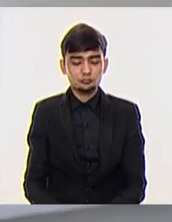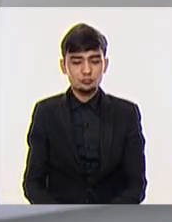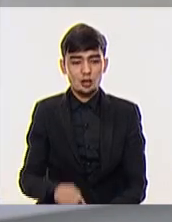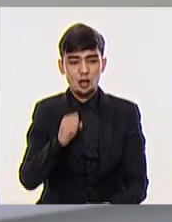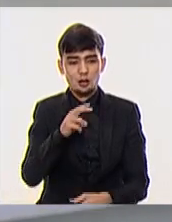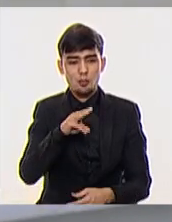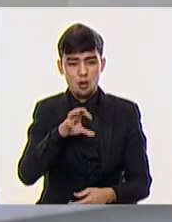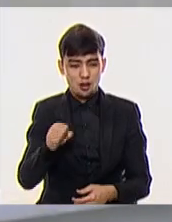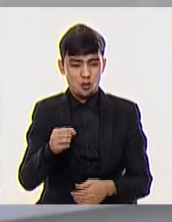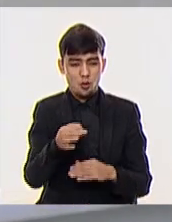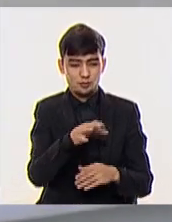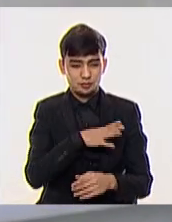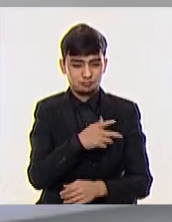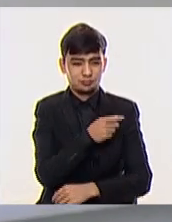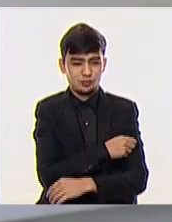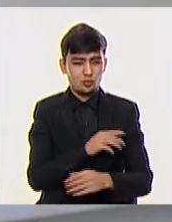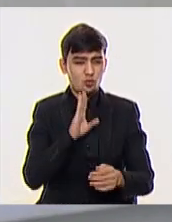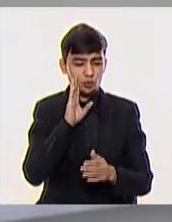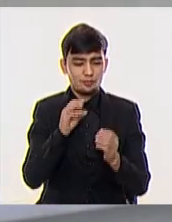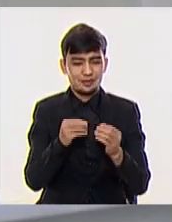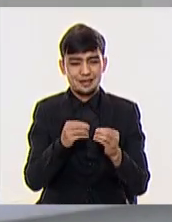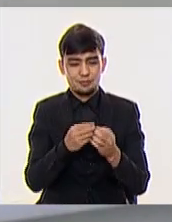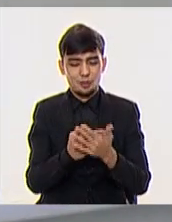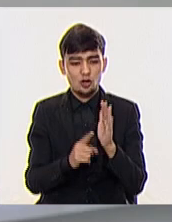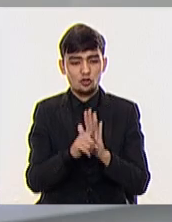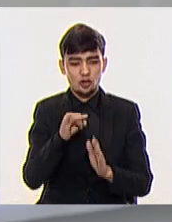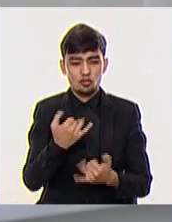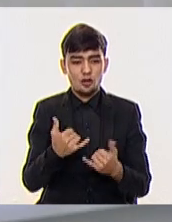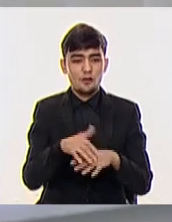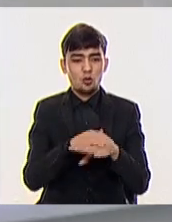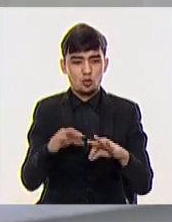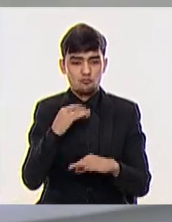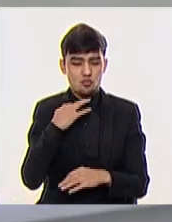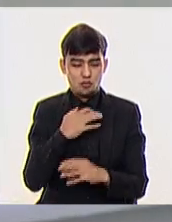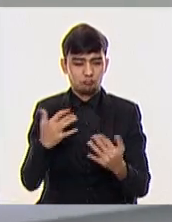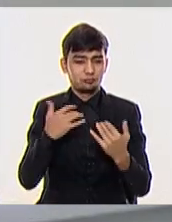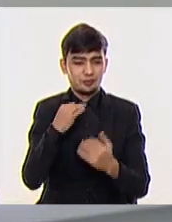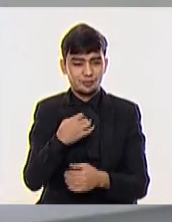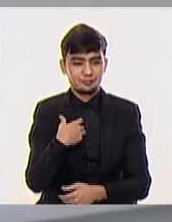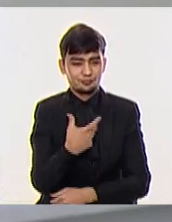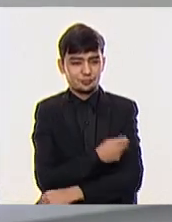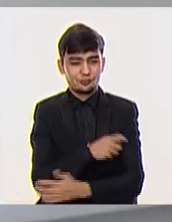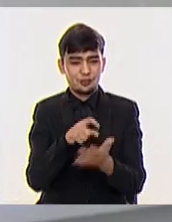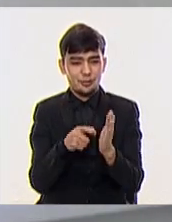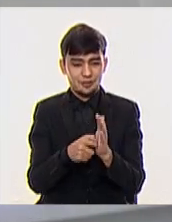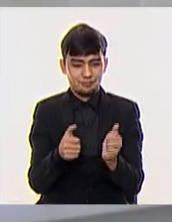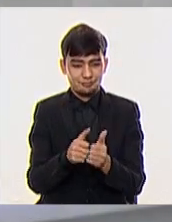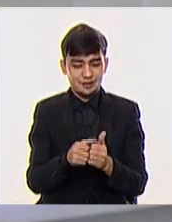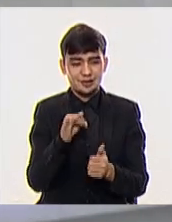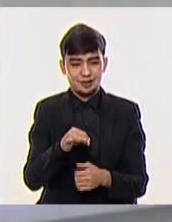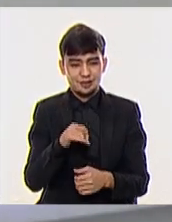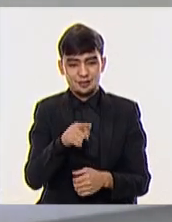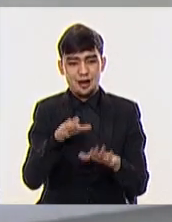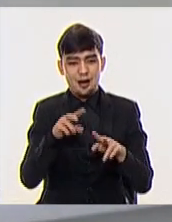Ақмола облысында вакциналау таңғы сағат 10-да басталды. Қазір халықтың қарасы көп. Біз егу кабинетінде тұрмыз.